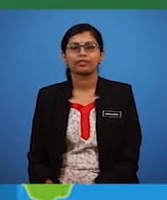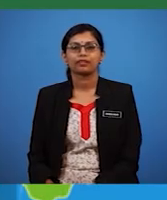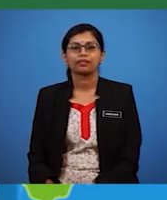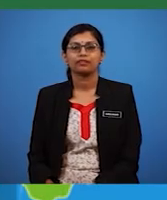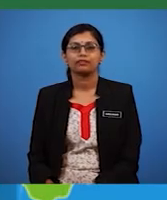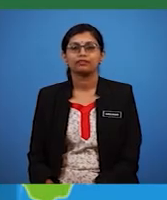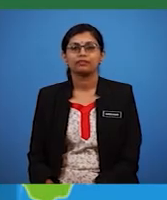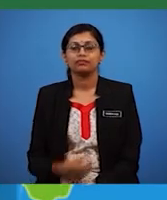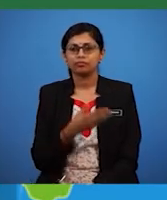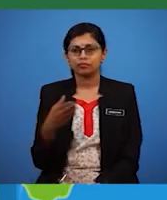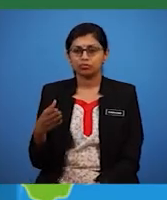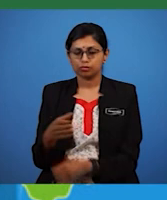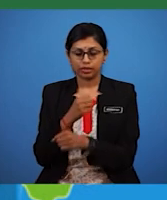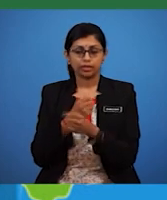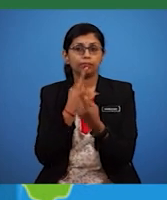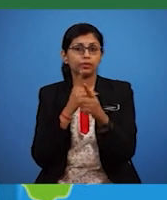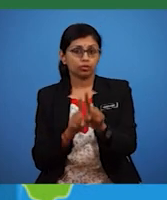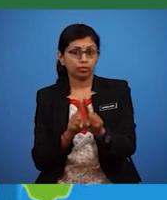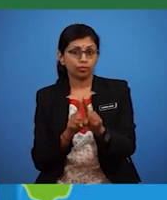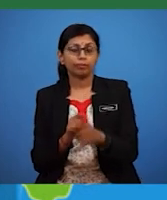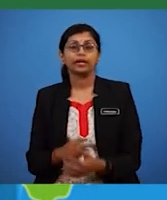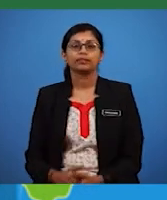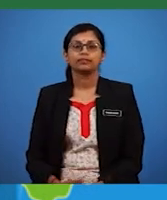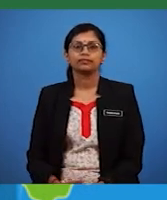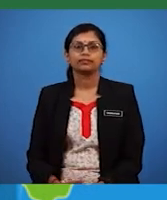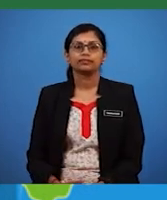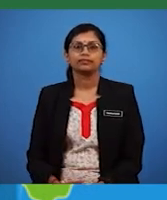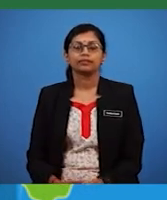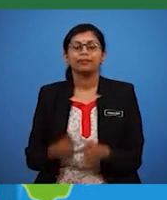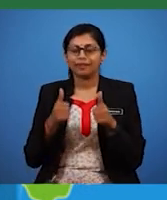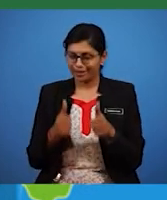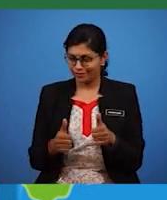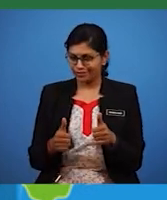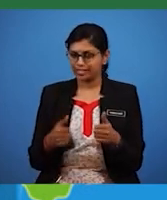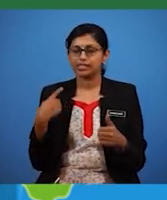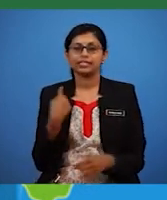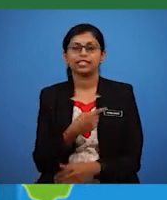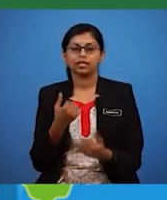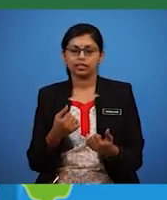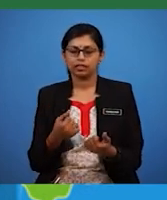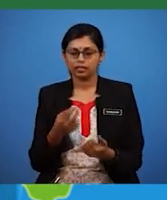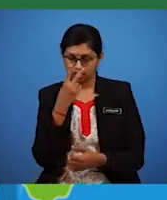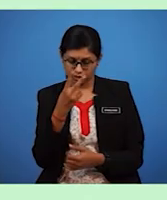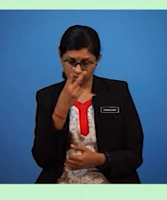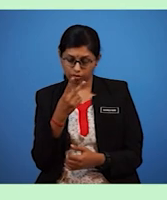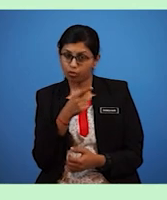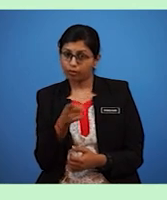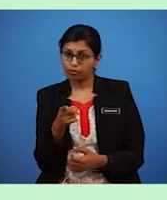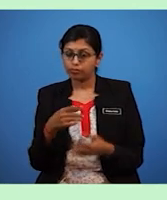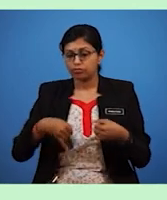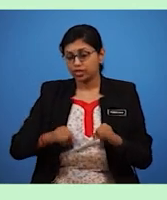Adakah murid-murid dah dapat jawapannya? Bagus. Mari kita semak jalan kerja